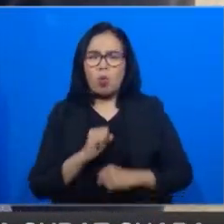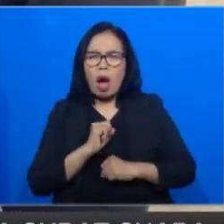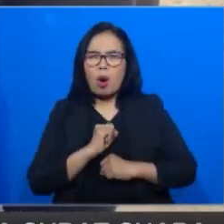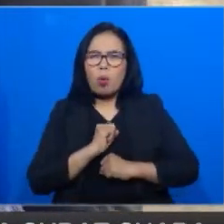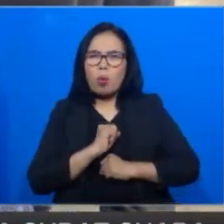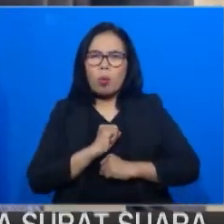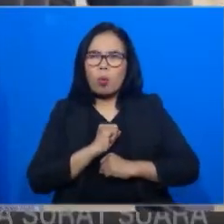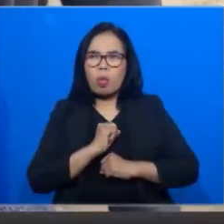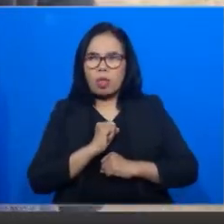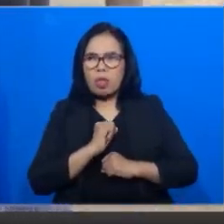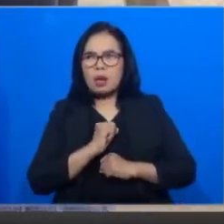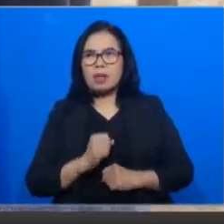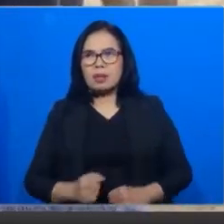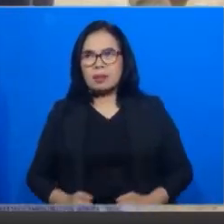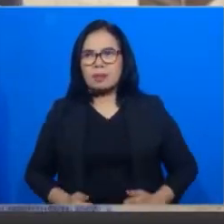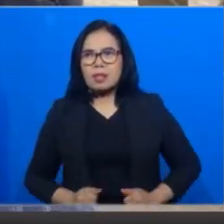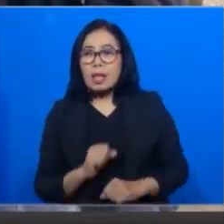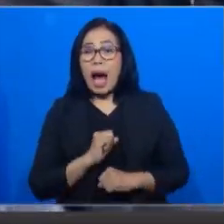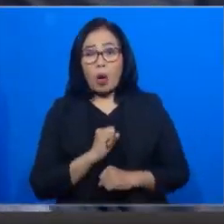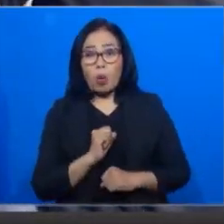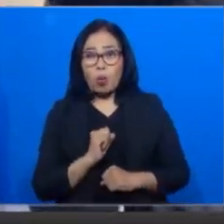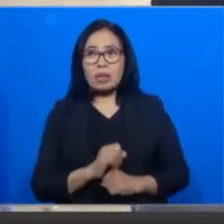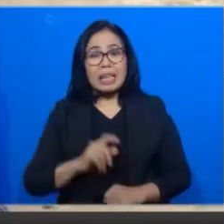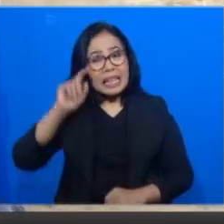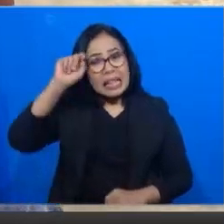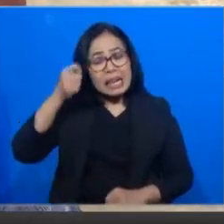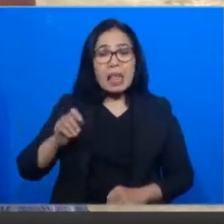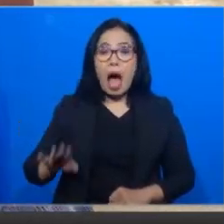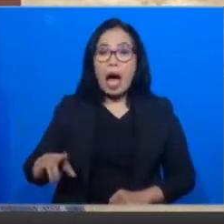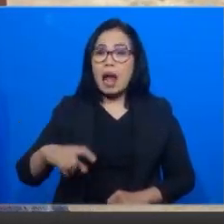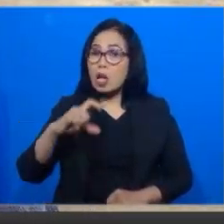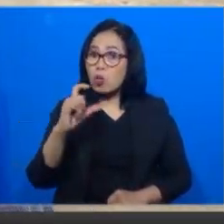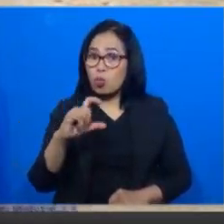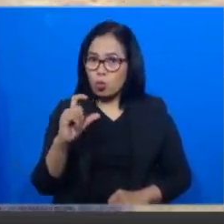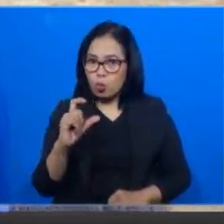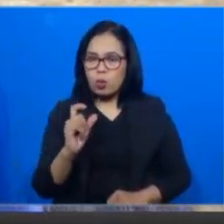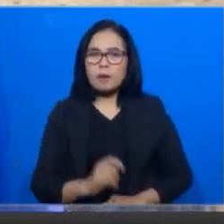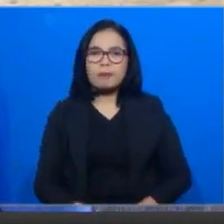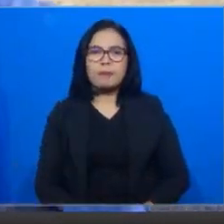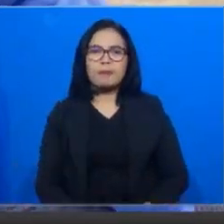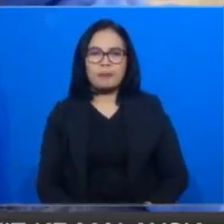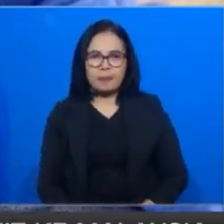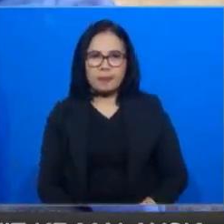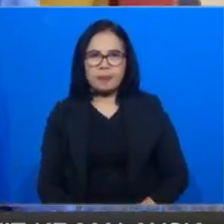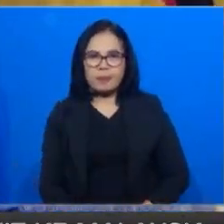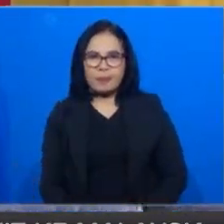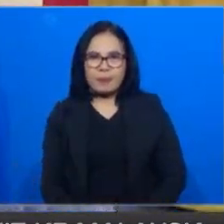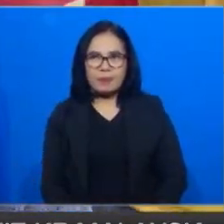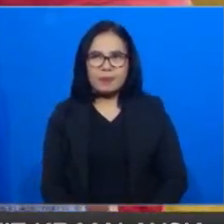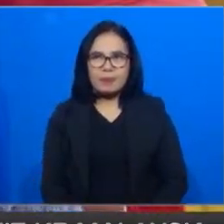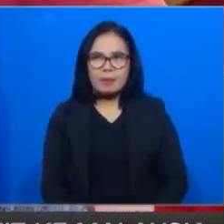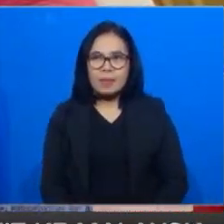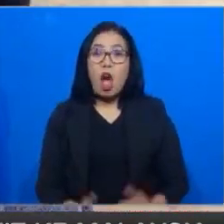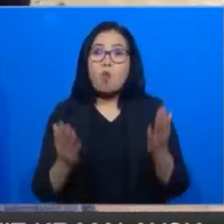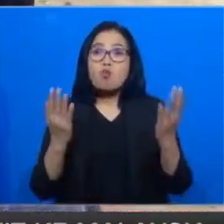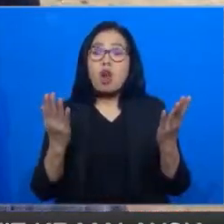benar-benar takut. Barusan juga takut Pak, ingat anak, ingat cucu gitu, iya. Mudah-mudahan nggak